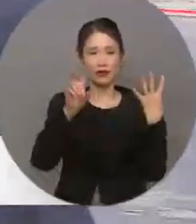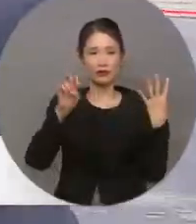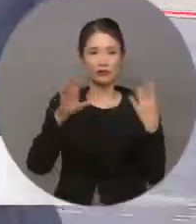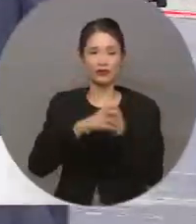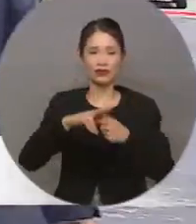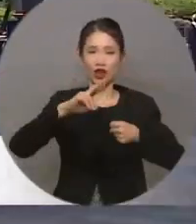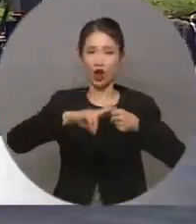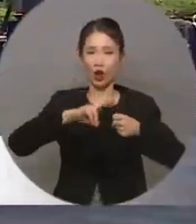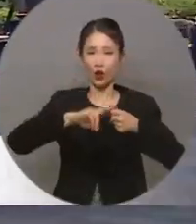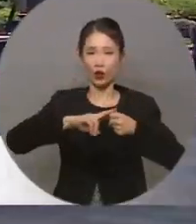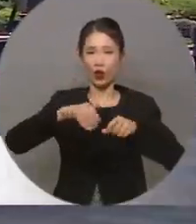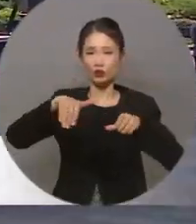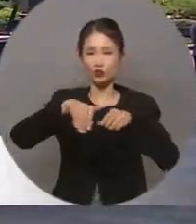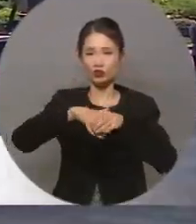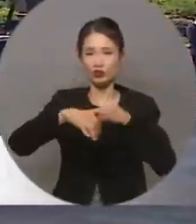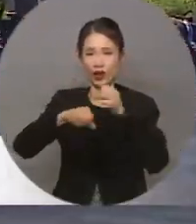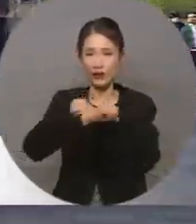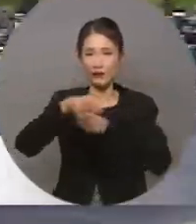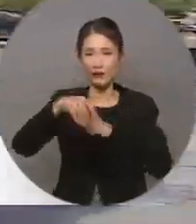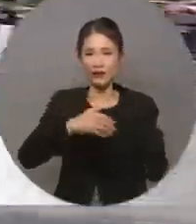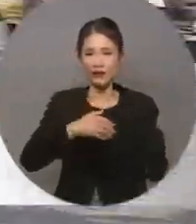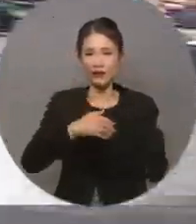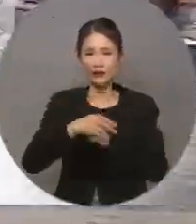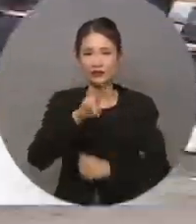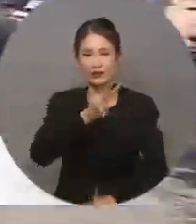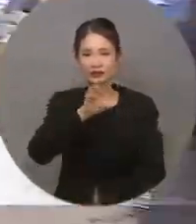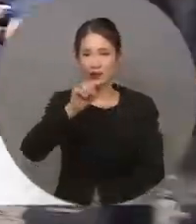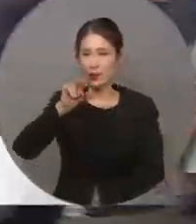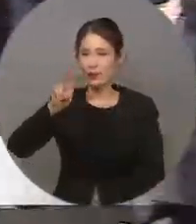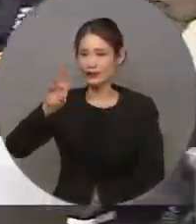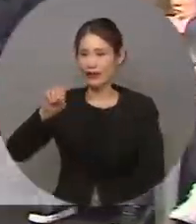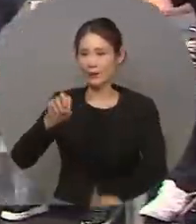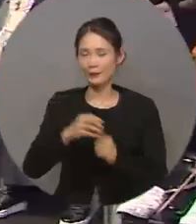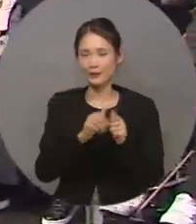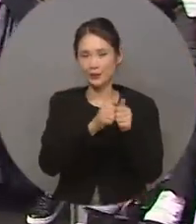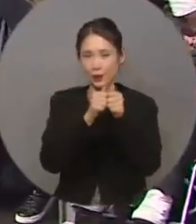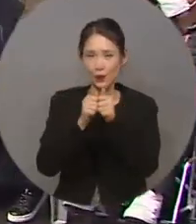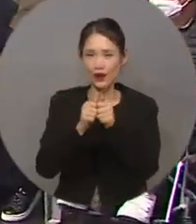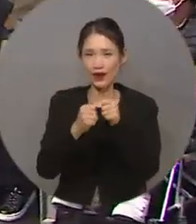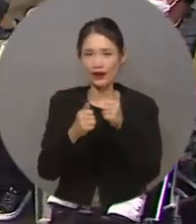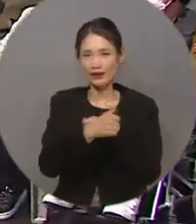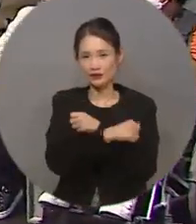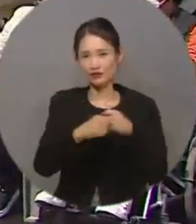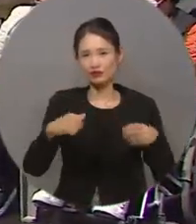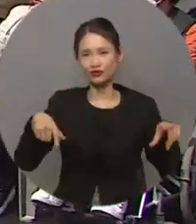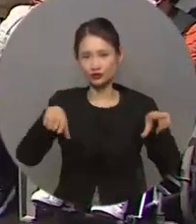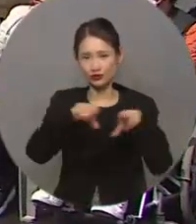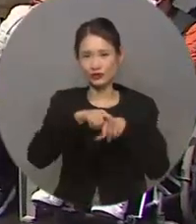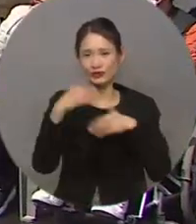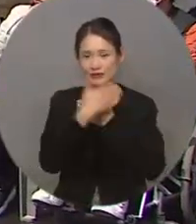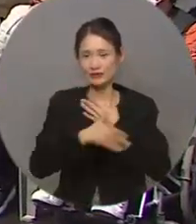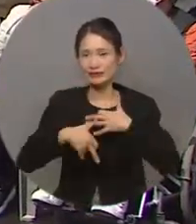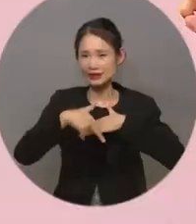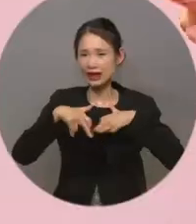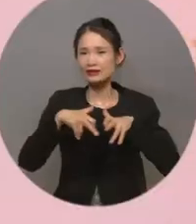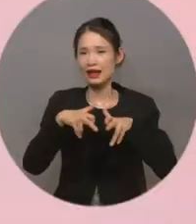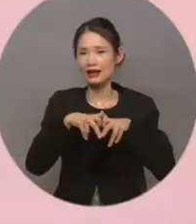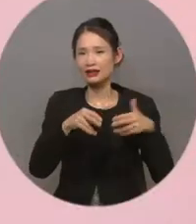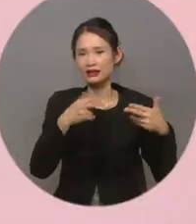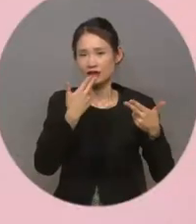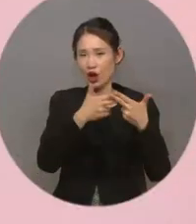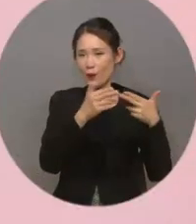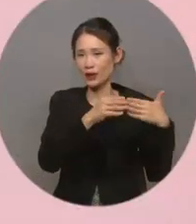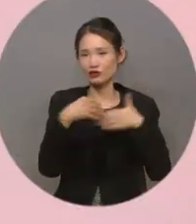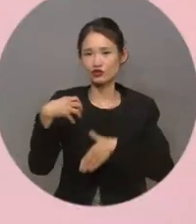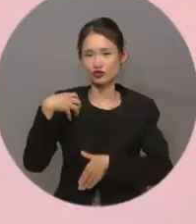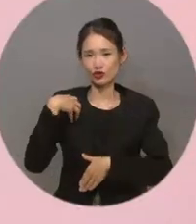문화의 마당에서 2023 동행서울 놀이축제가 개최됐습니다. 서울시 지체장애인협회가 주관한 이번